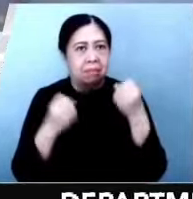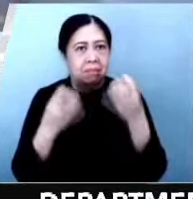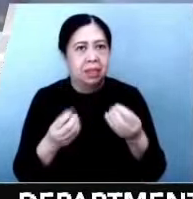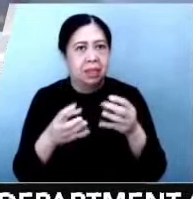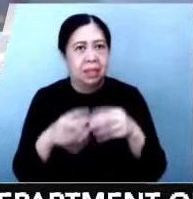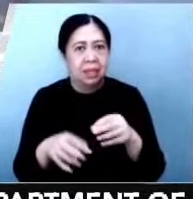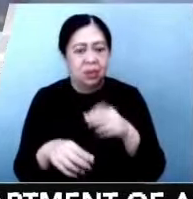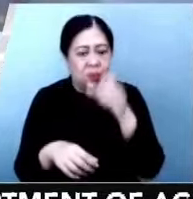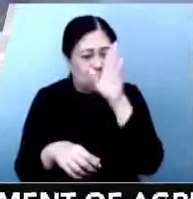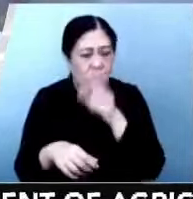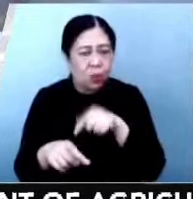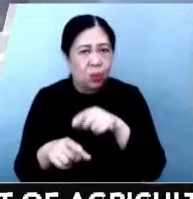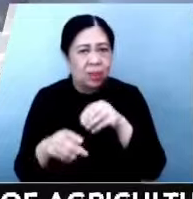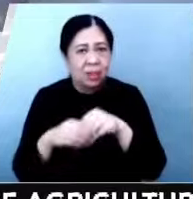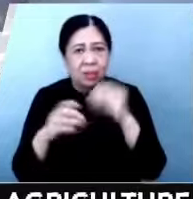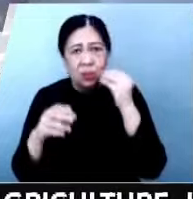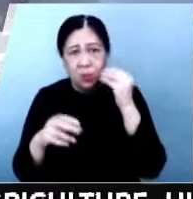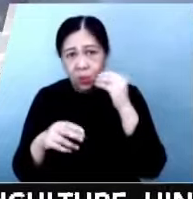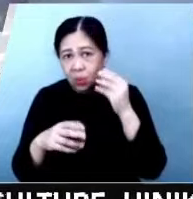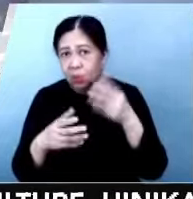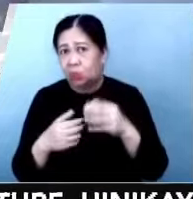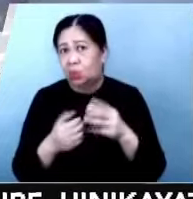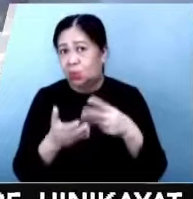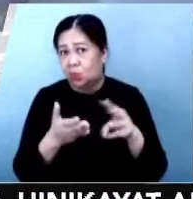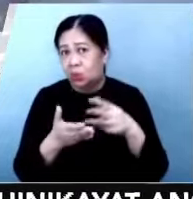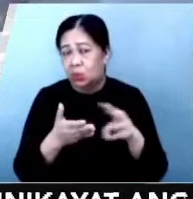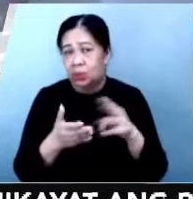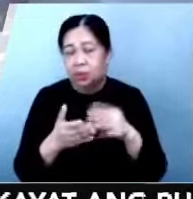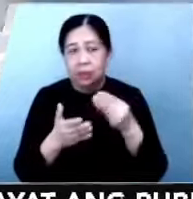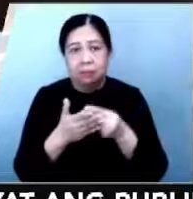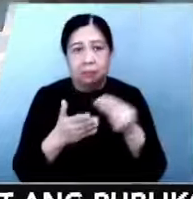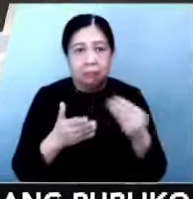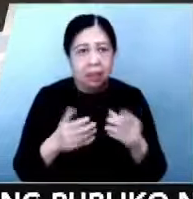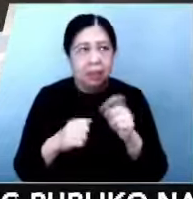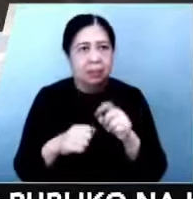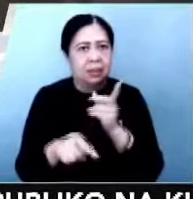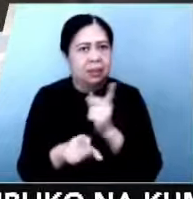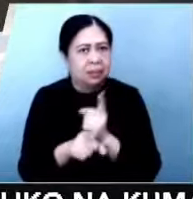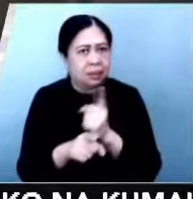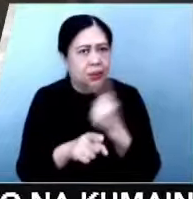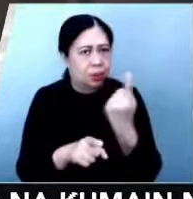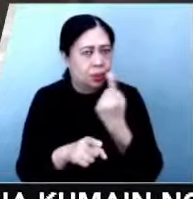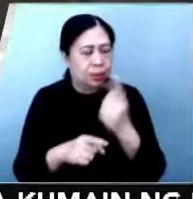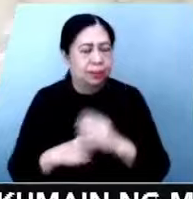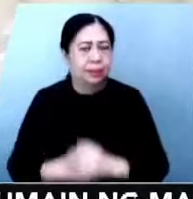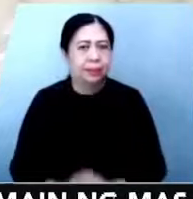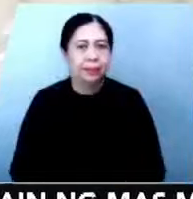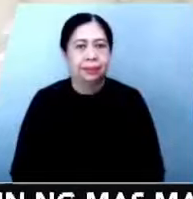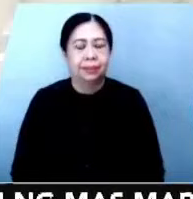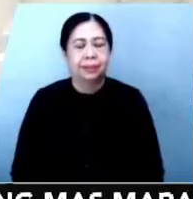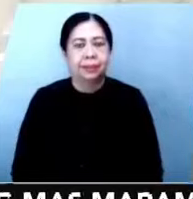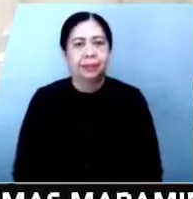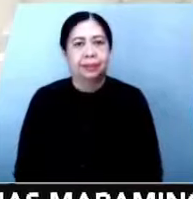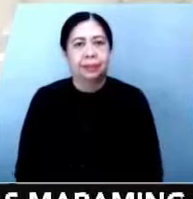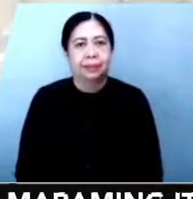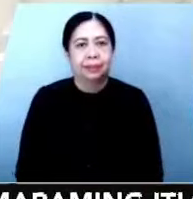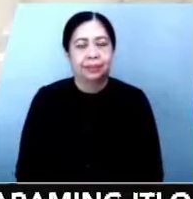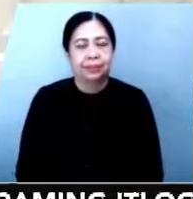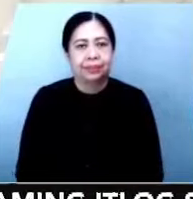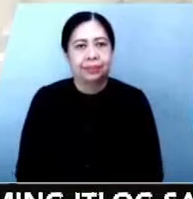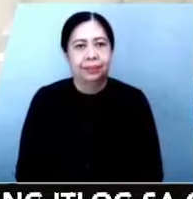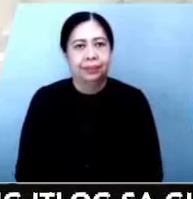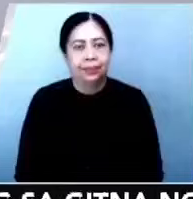yan sa bahay. Kung makabili ka man lang, yung tama lang. Joseph Morong, nagbabalita para sa GMA Integrated